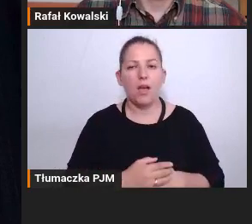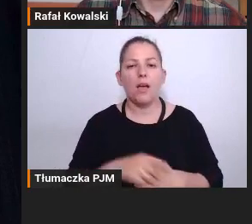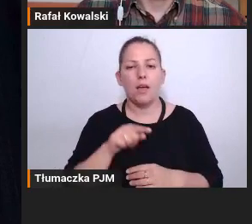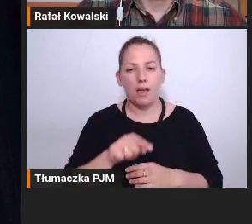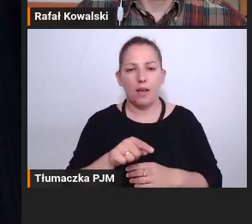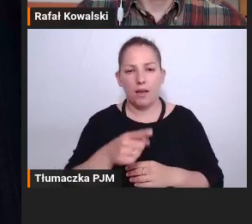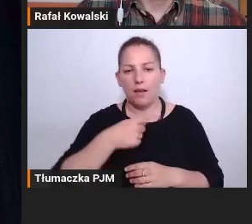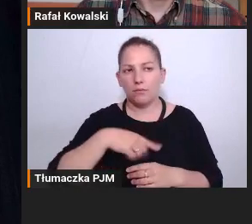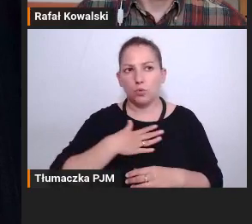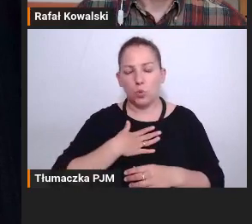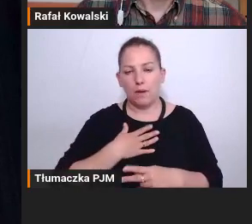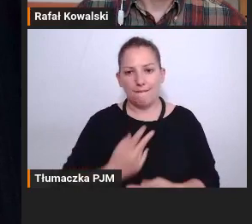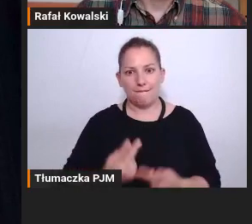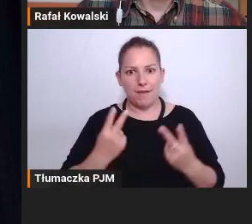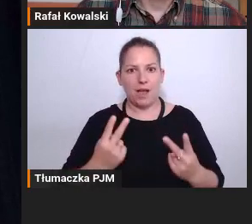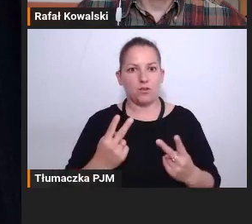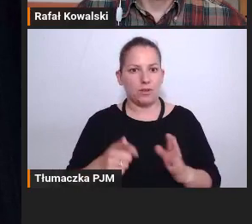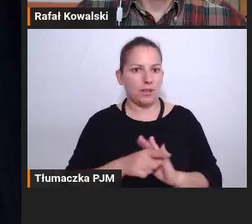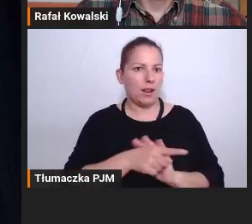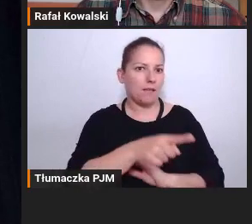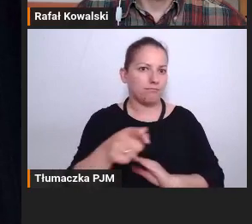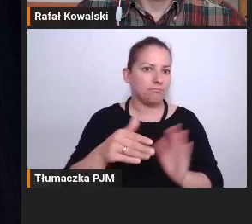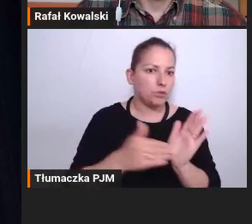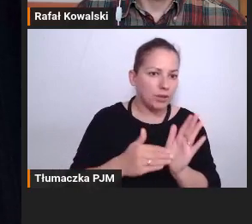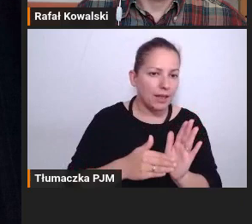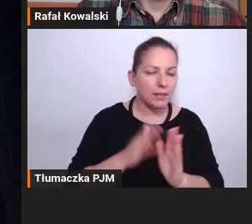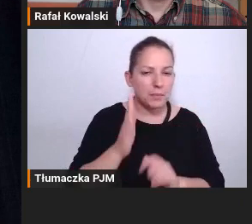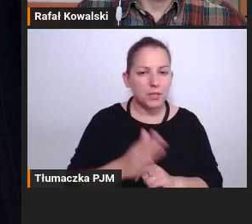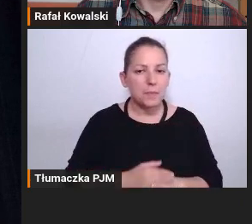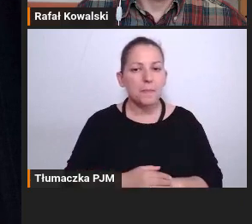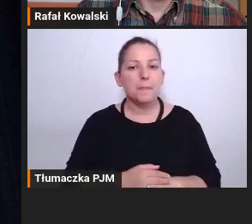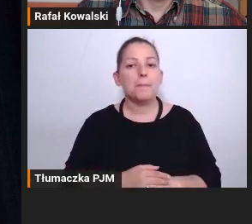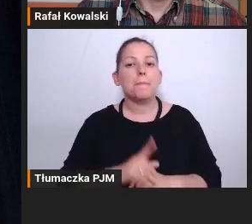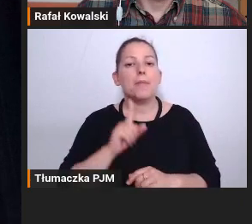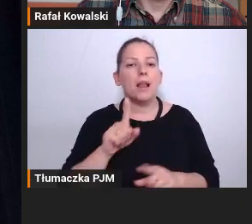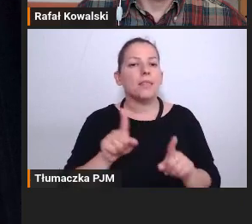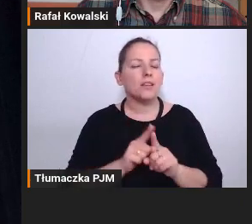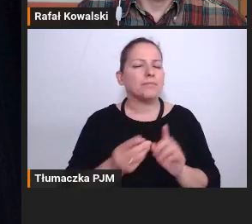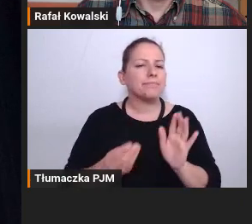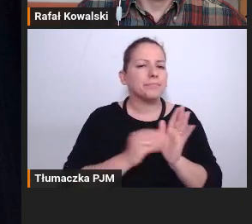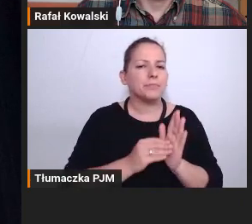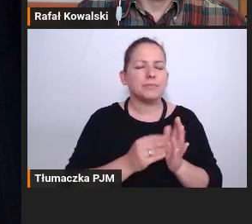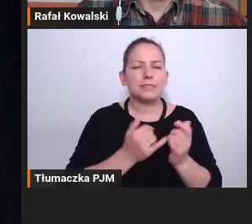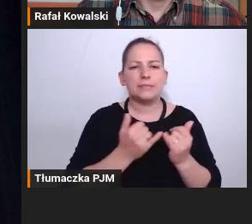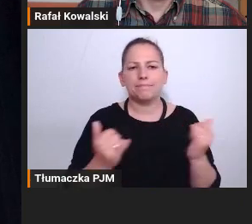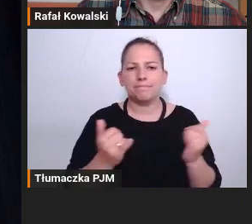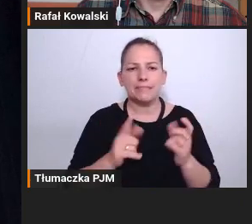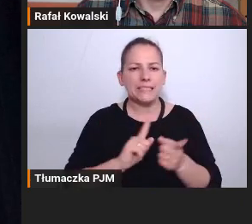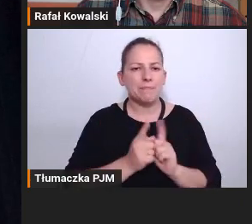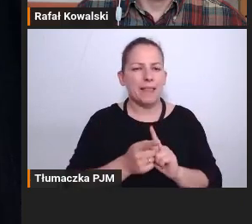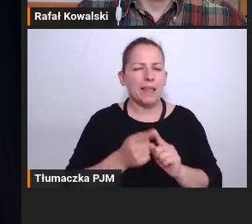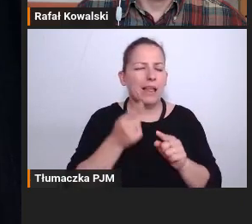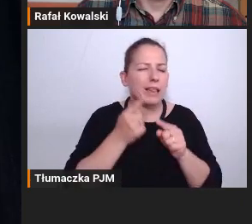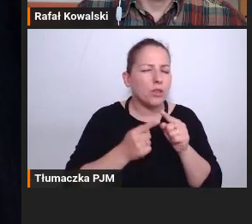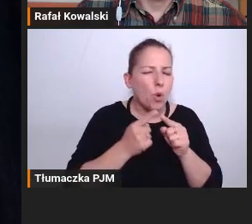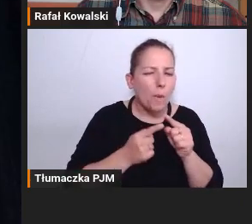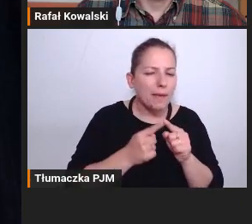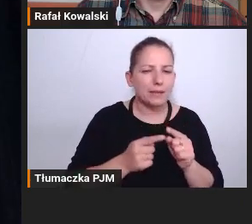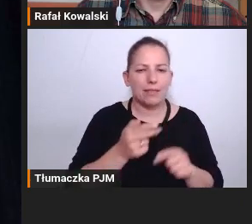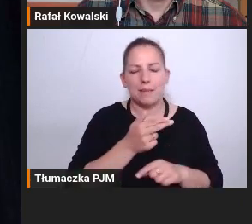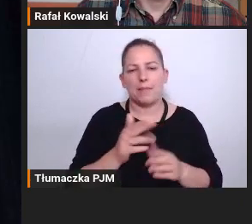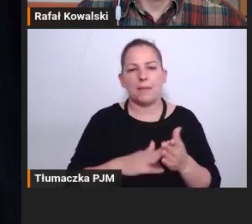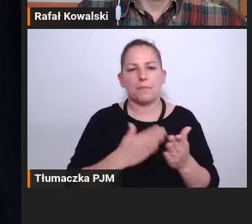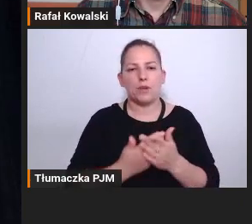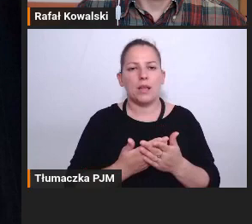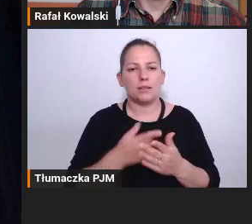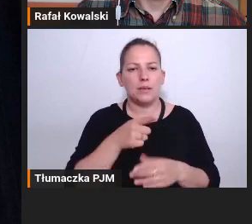naszym zdaniem mogą być dla Was przydatne. Natomiast wprowadzono też sporo takich zmian, takich drobiazgów dotyczących na przykład